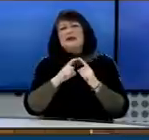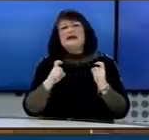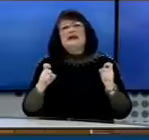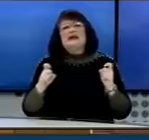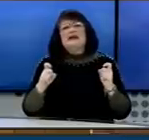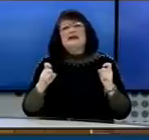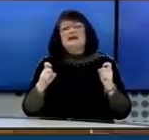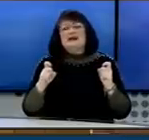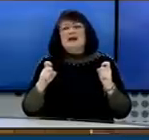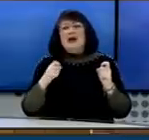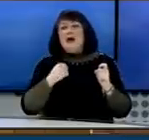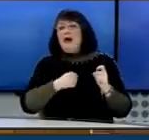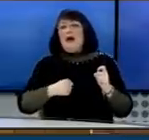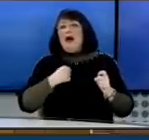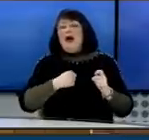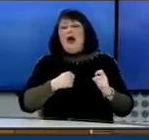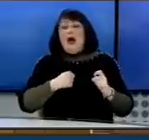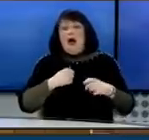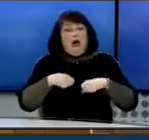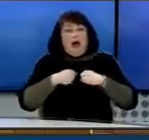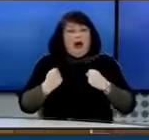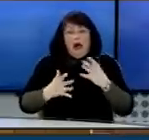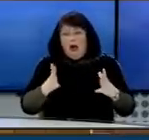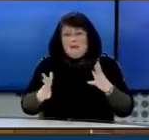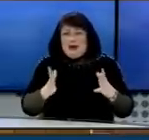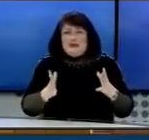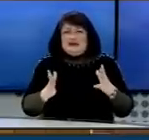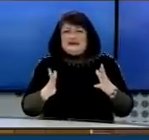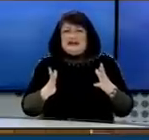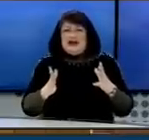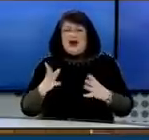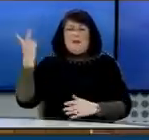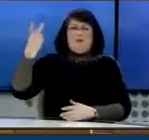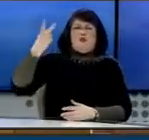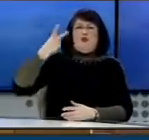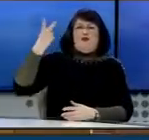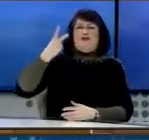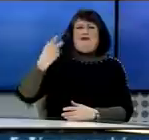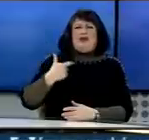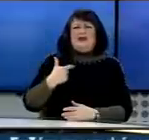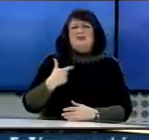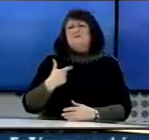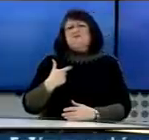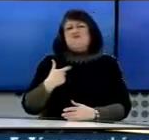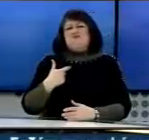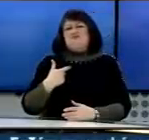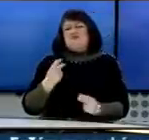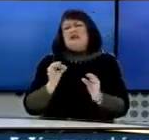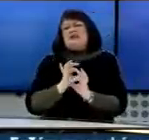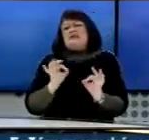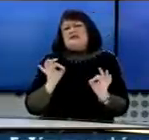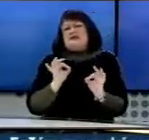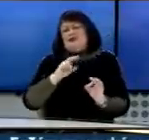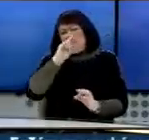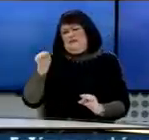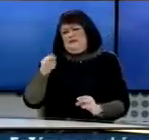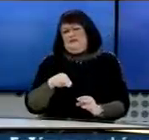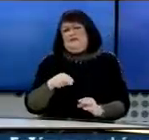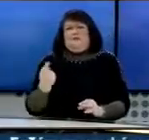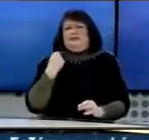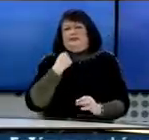μια κίνηση απελπισίας. Είναι μια μομφή χωρίς μορφή. Προφανώς και είναι καταδικασμένη